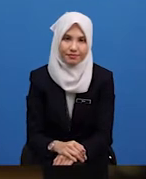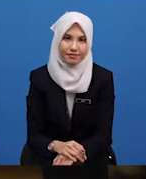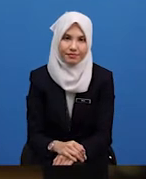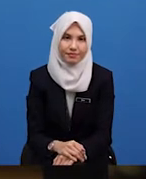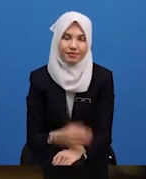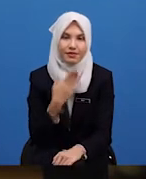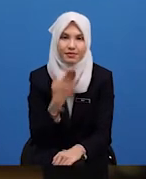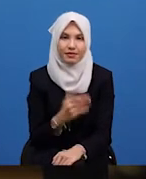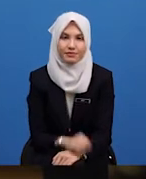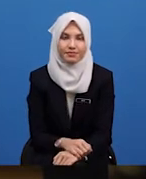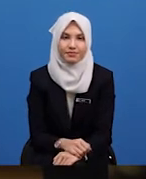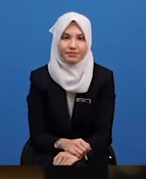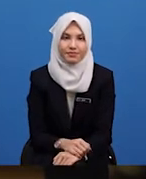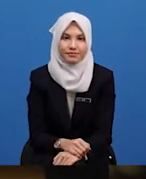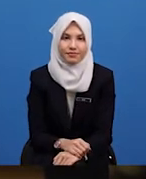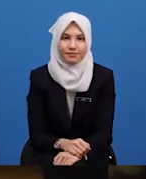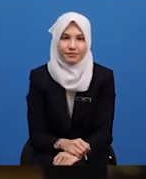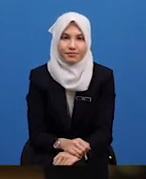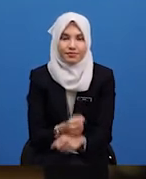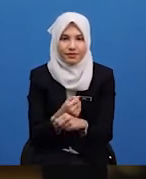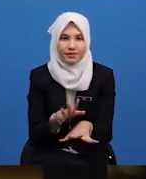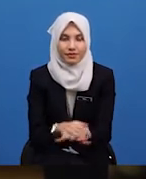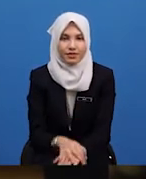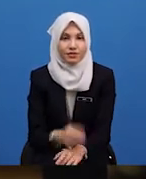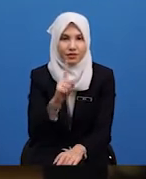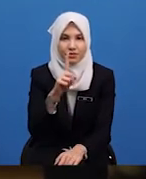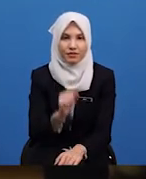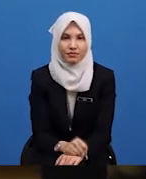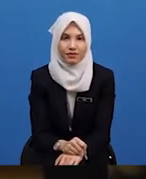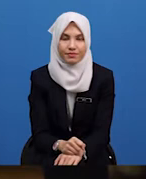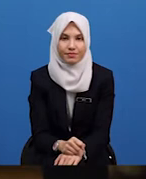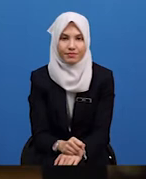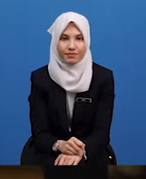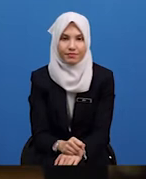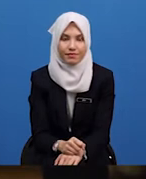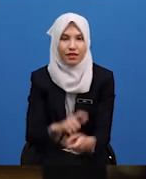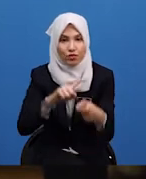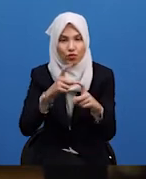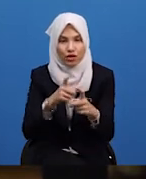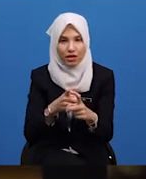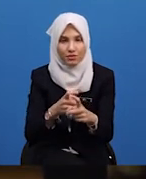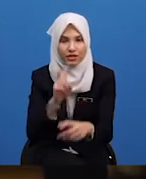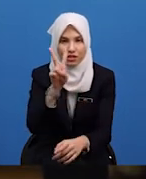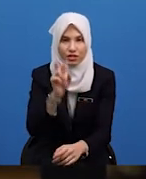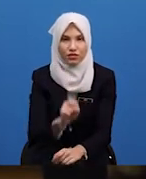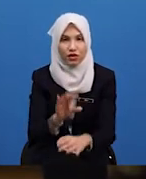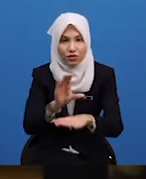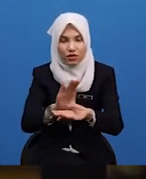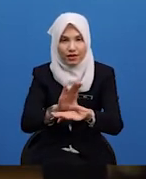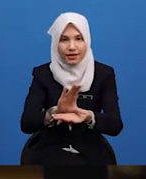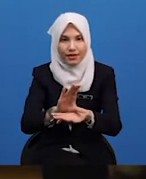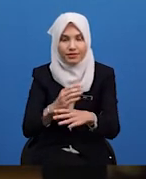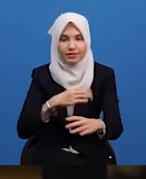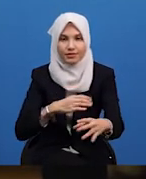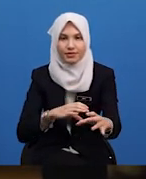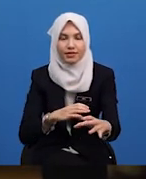Baik. Kemudian setelah kita selesai posisi pertama, kita akan beralih kepada posisi kedua menggunakan cara-cara yang sama